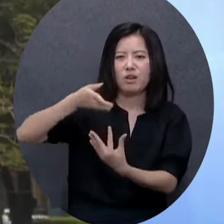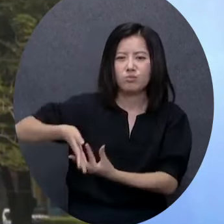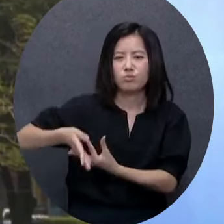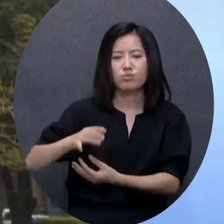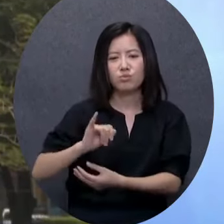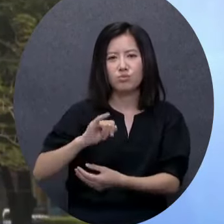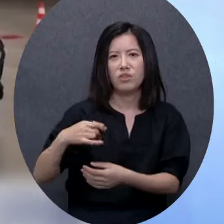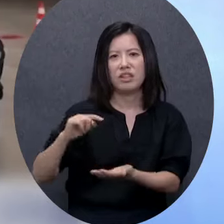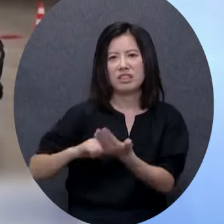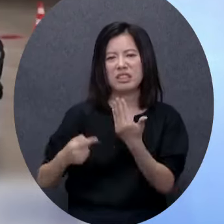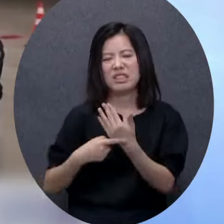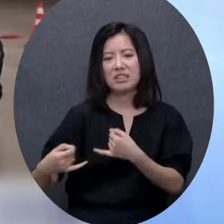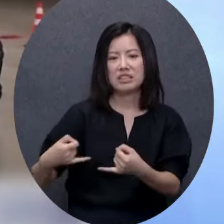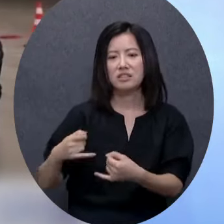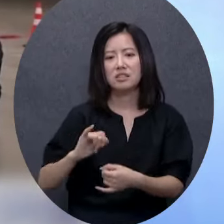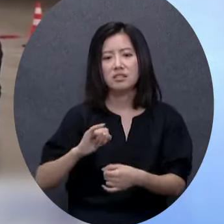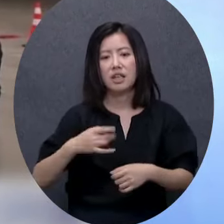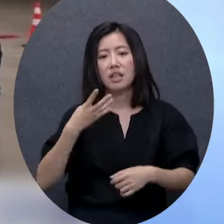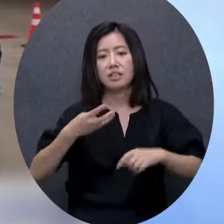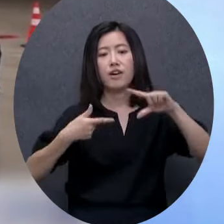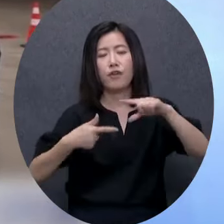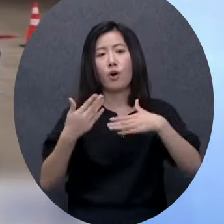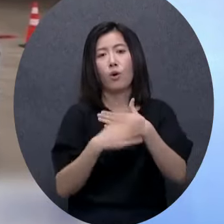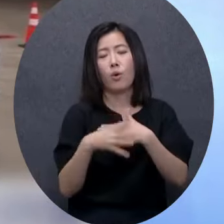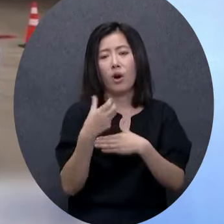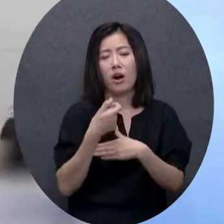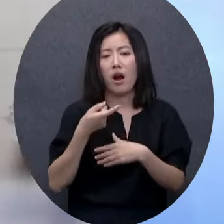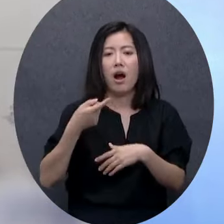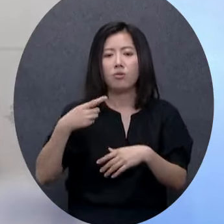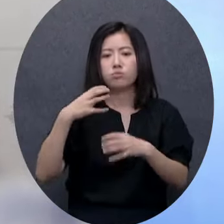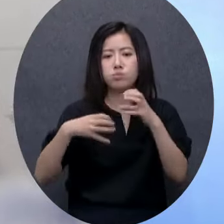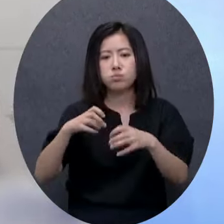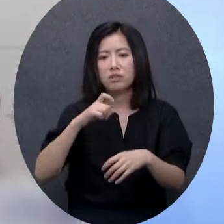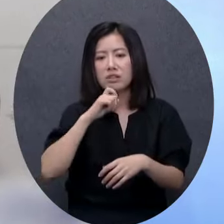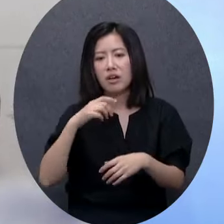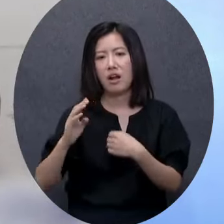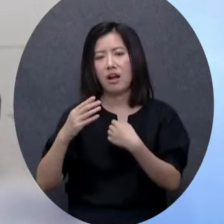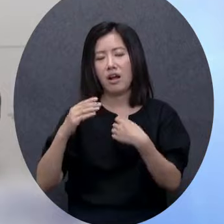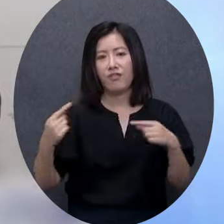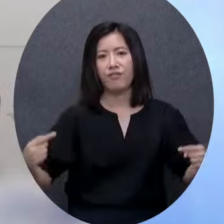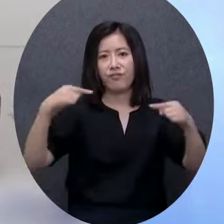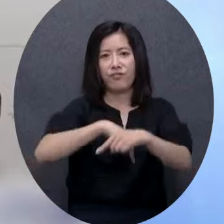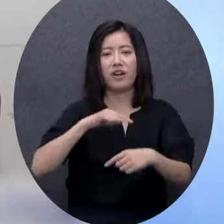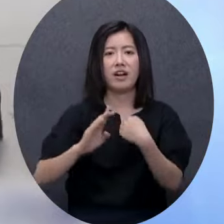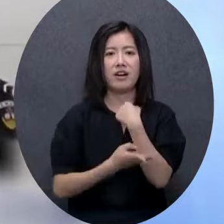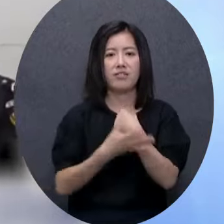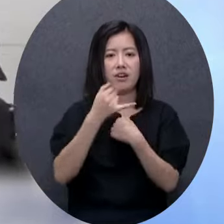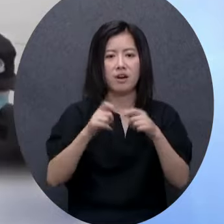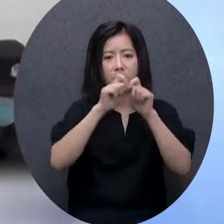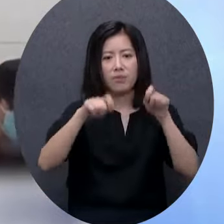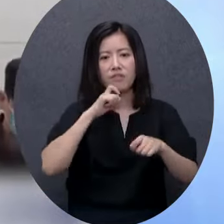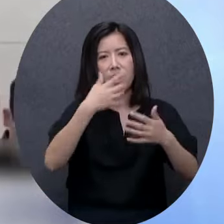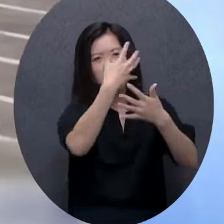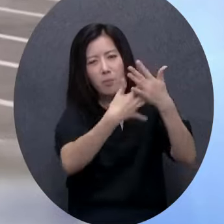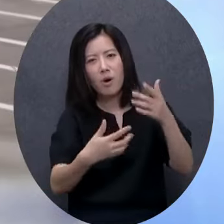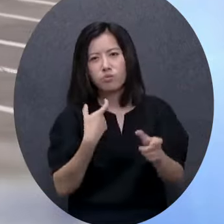化矛盾。四方外長非正式會晤亦都討論了跨境犯罪問題。王毅話：網盜、電詐等跨